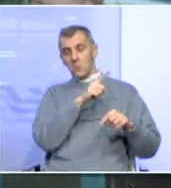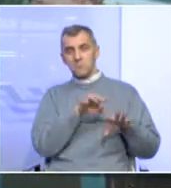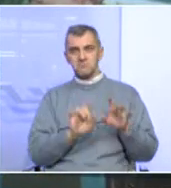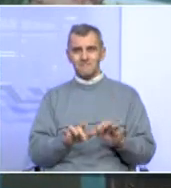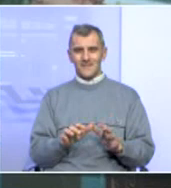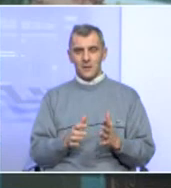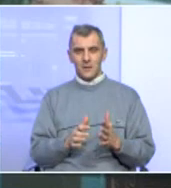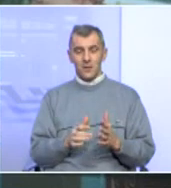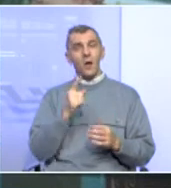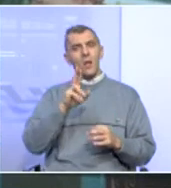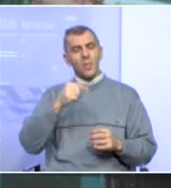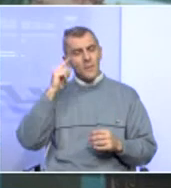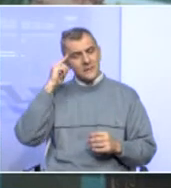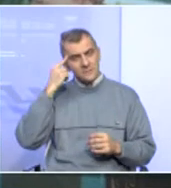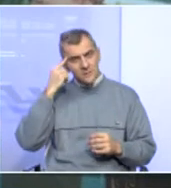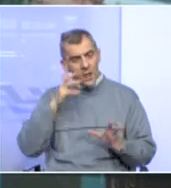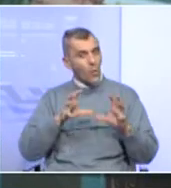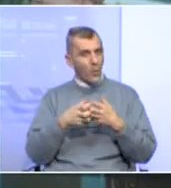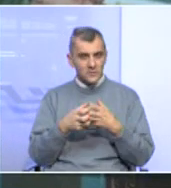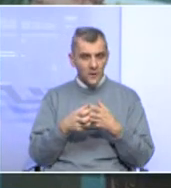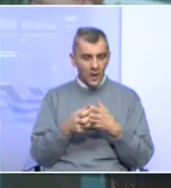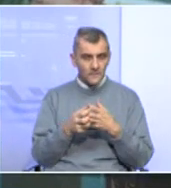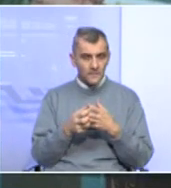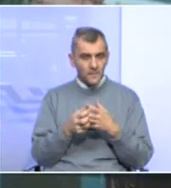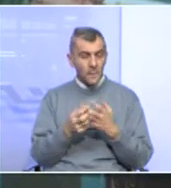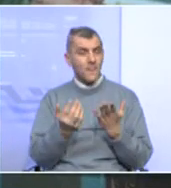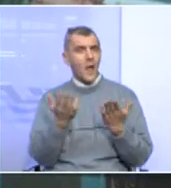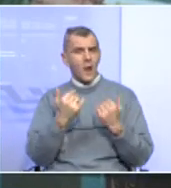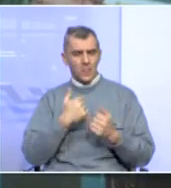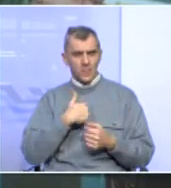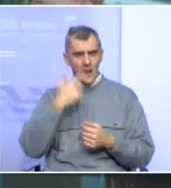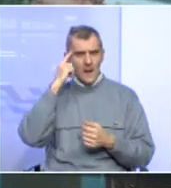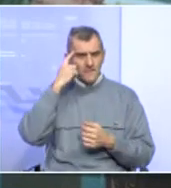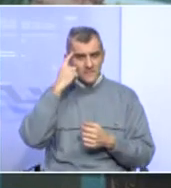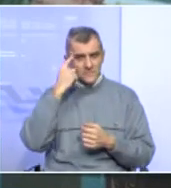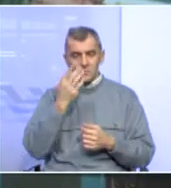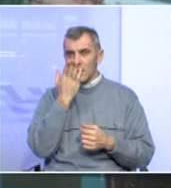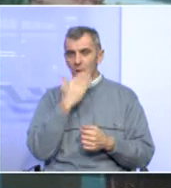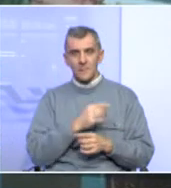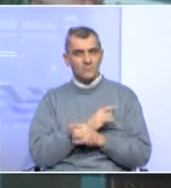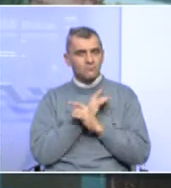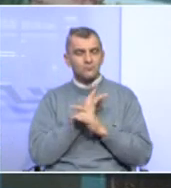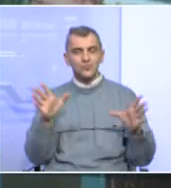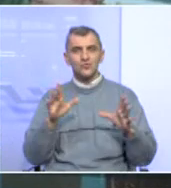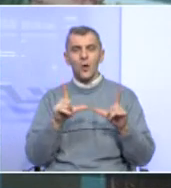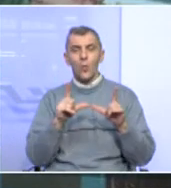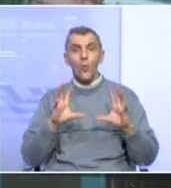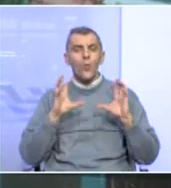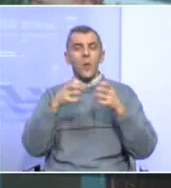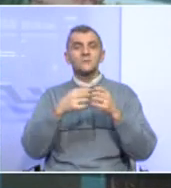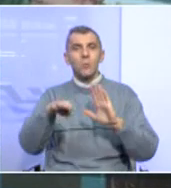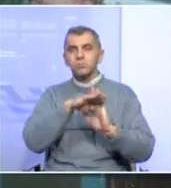ima smisla sa programskom koalicijom. Međutim, ja mislim da ništa nema u toj koaliciji programsko,